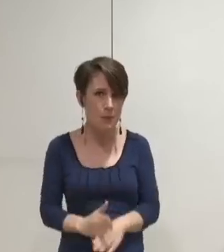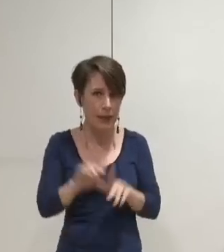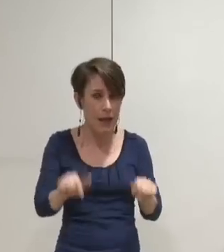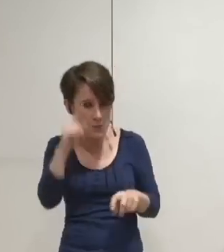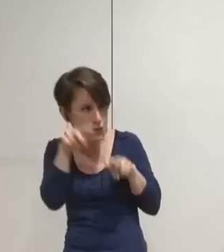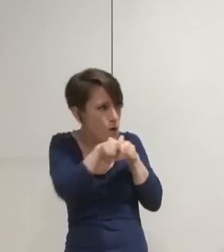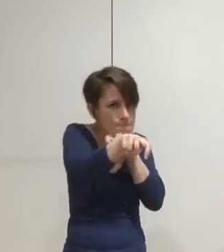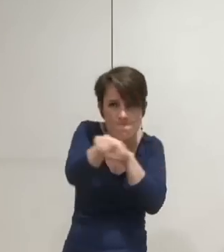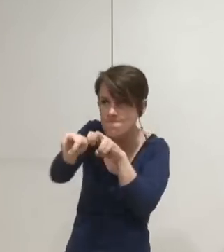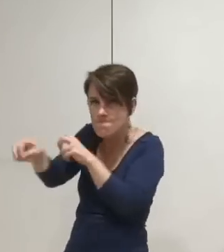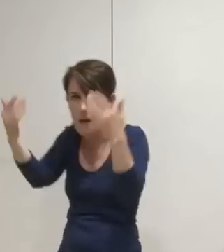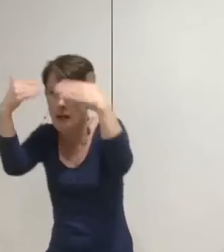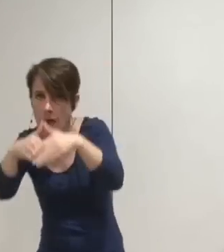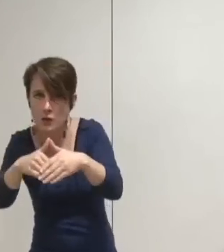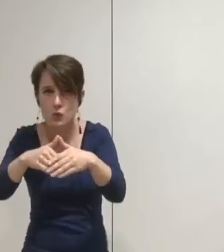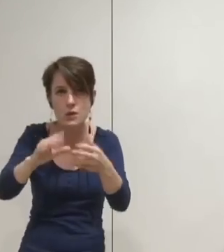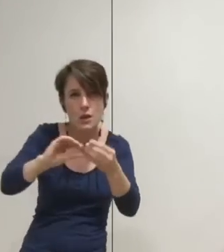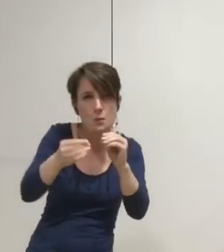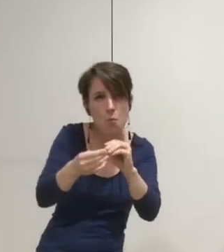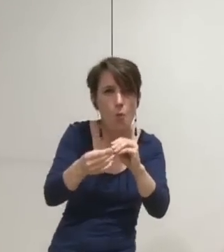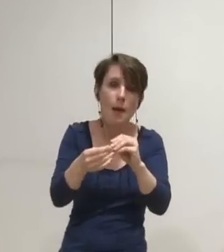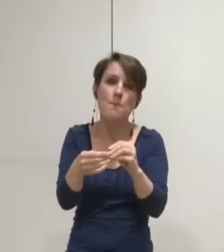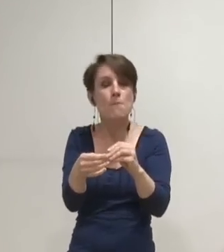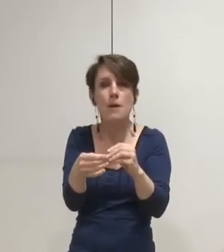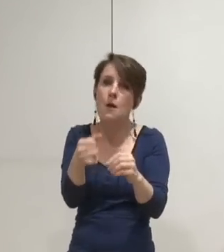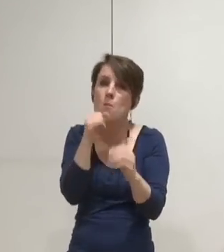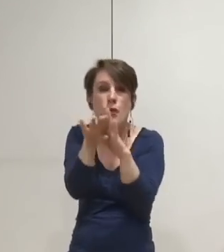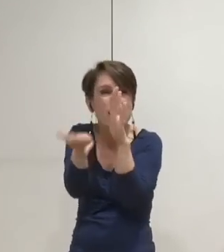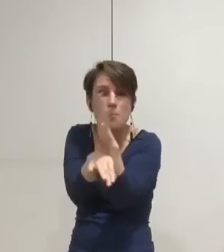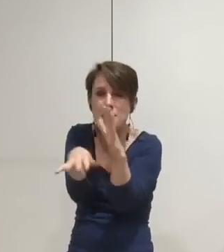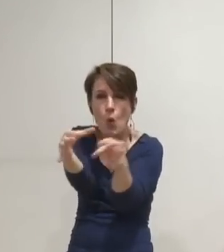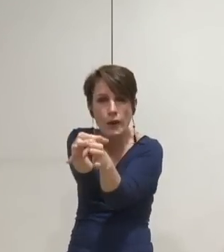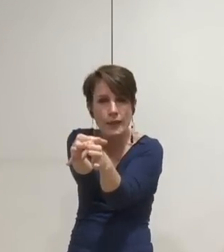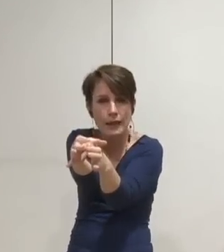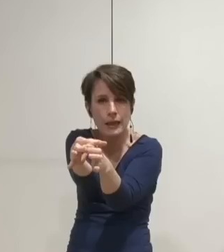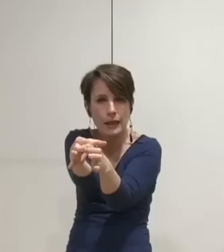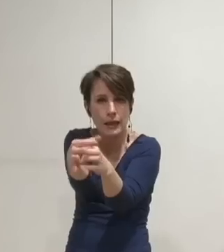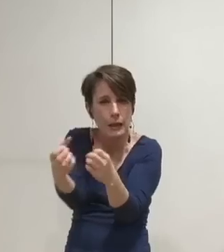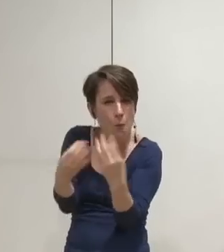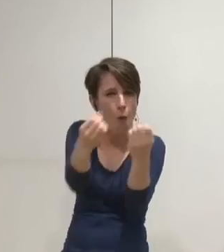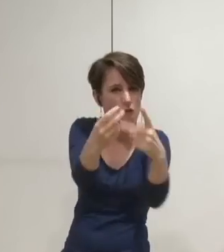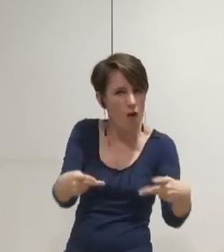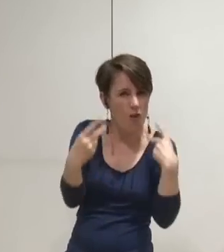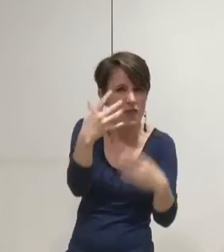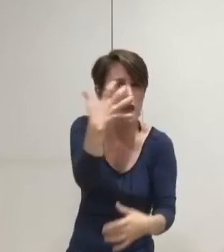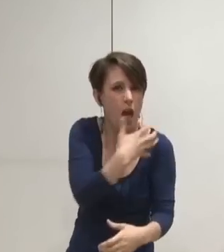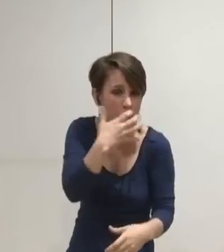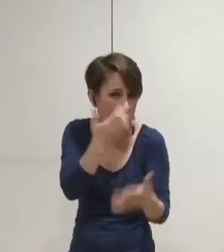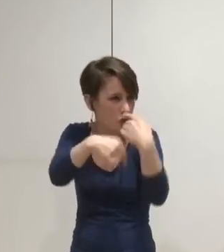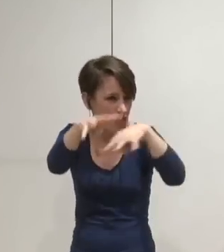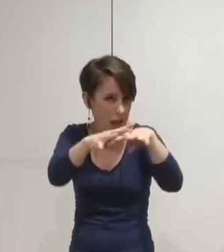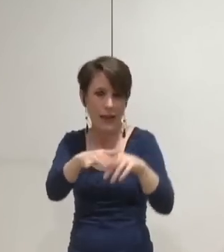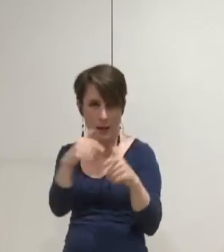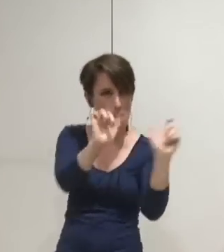aller déloger les petite minorité qui rendent la vie impossible et vous le savez dans les quartiers on